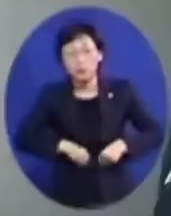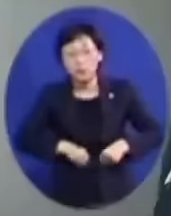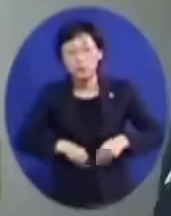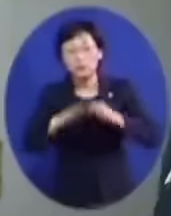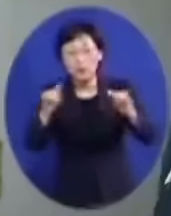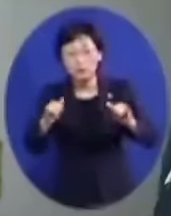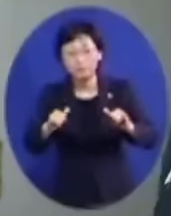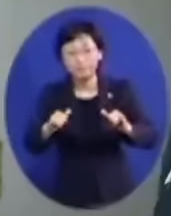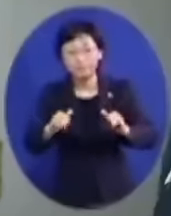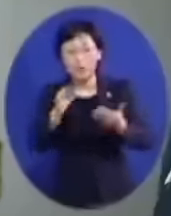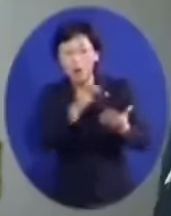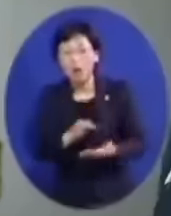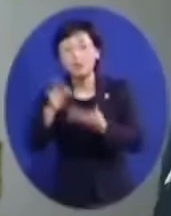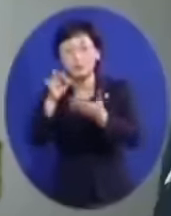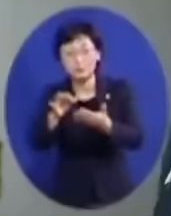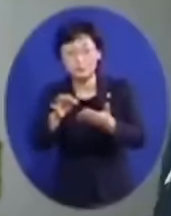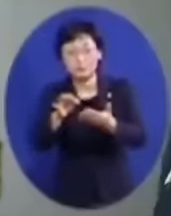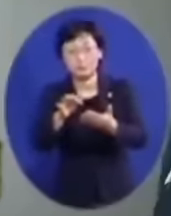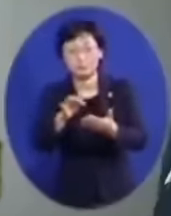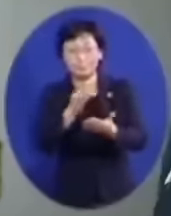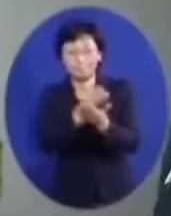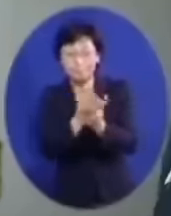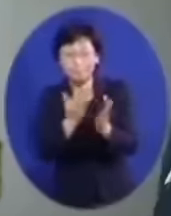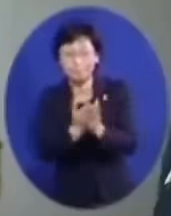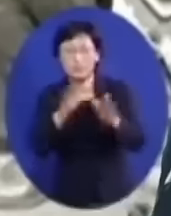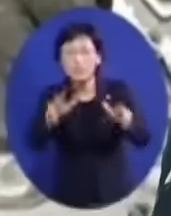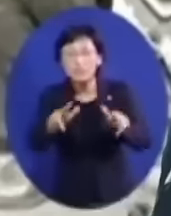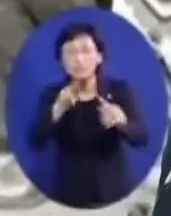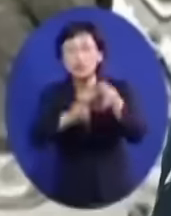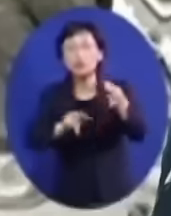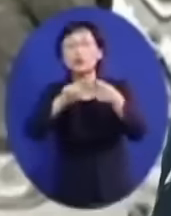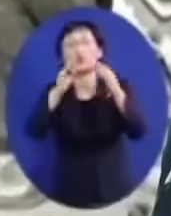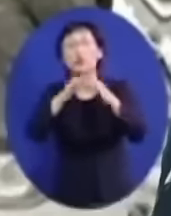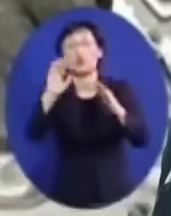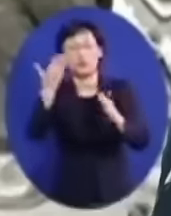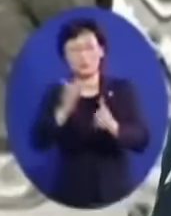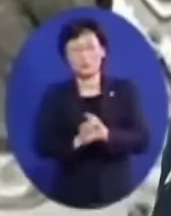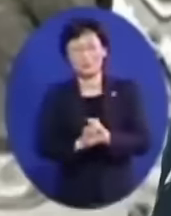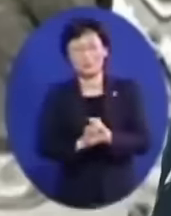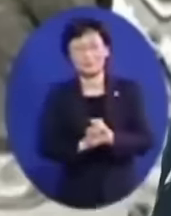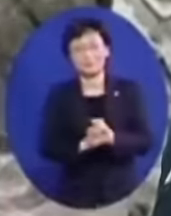분들이 헌금하고 노력해서 우리 교회를 만든 것입니다.